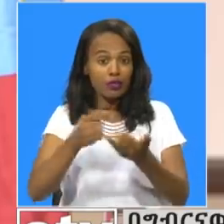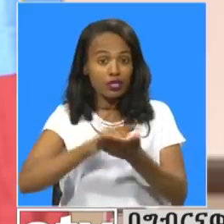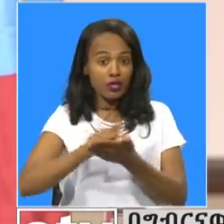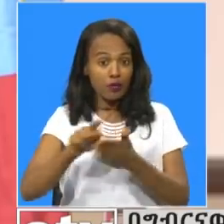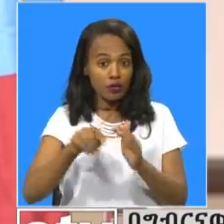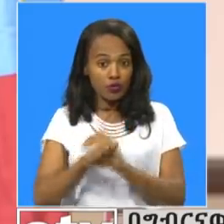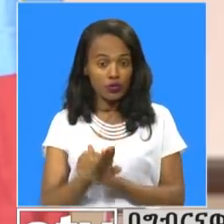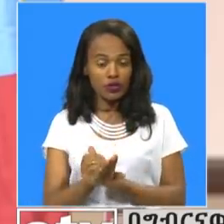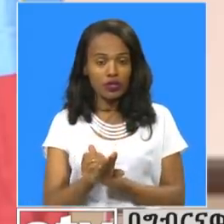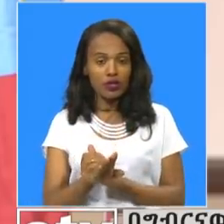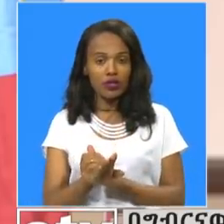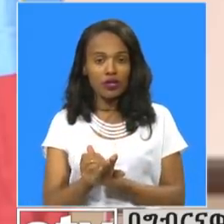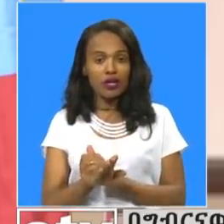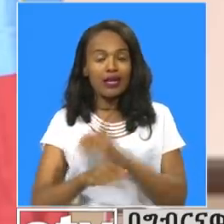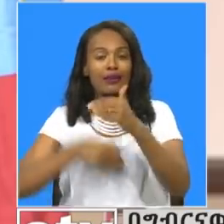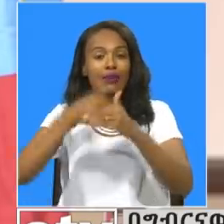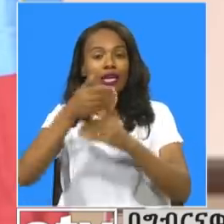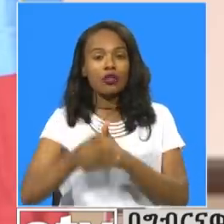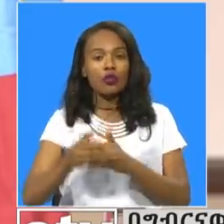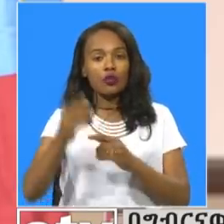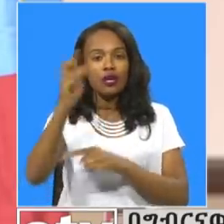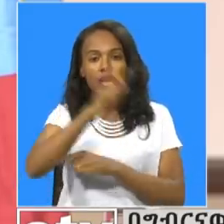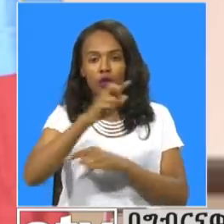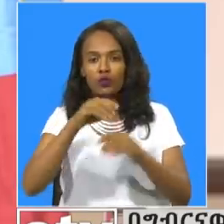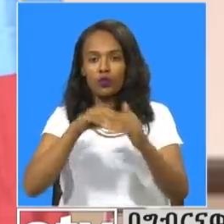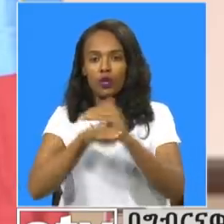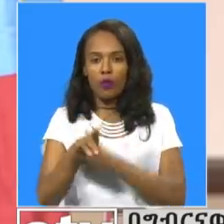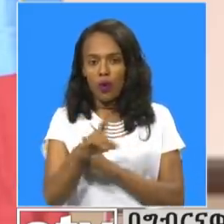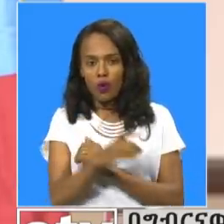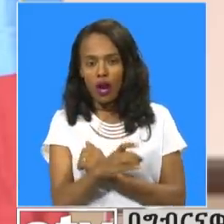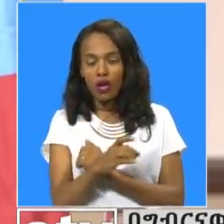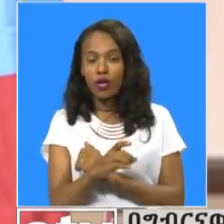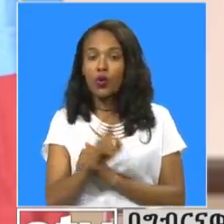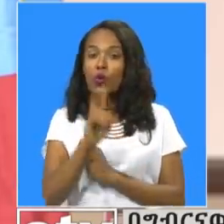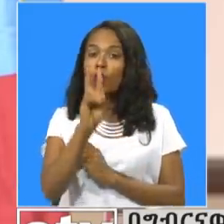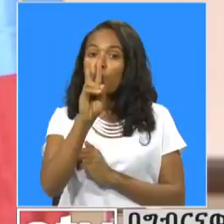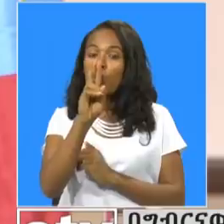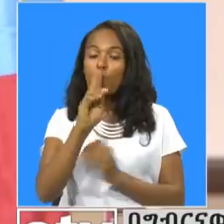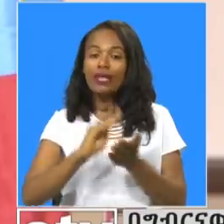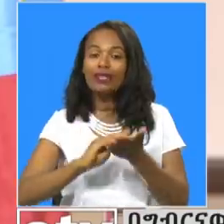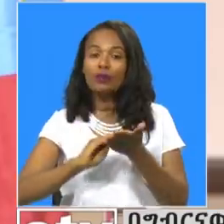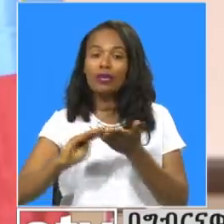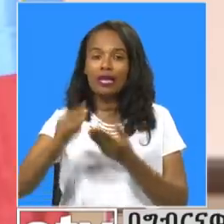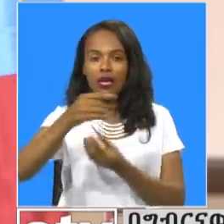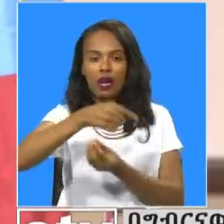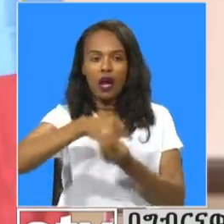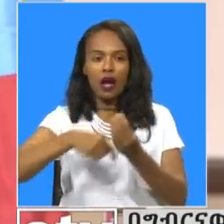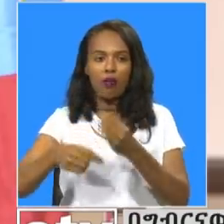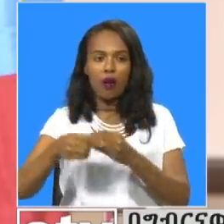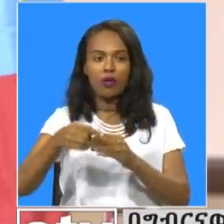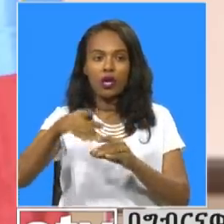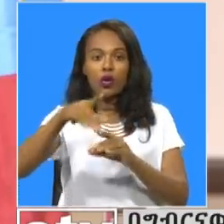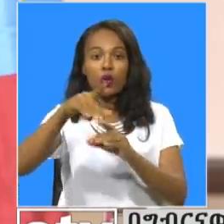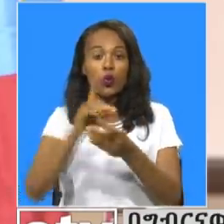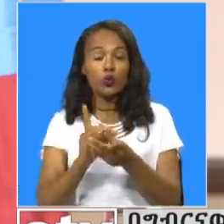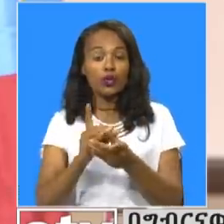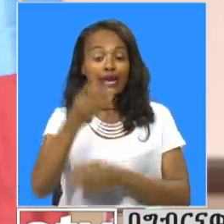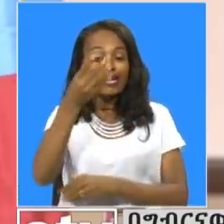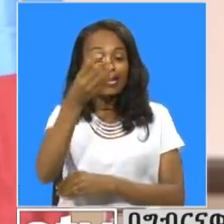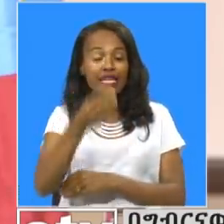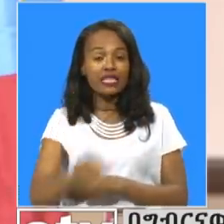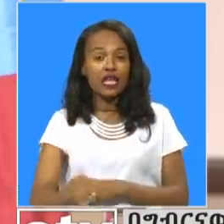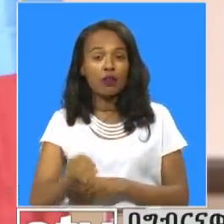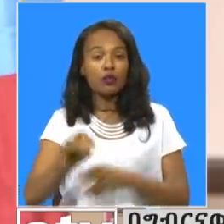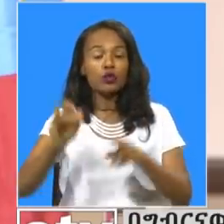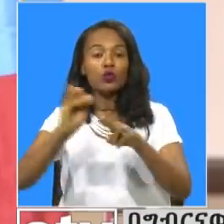ውስጥ በሚቀጥሉት ቀናት ውስጥ የሚገባ ይሆናል። 2 ሚሊዮን ገደማ ኩንታል ከገዛንበት